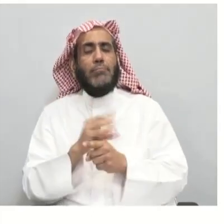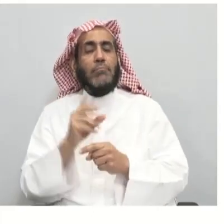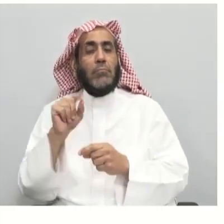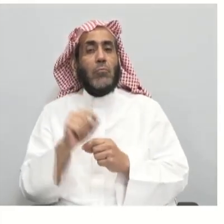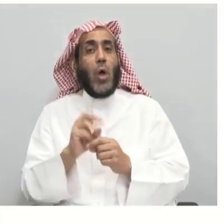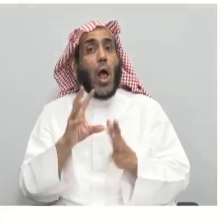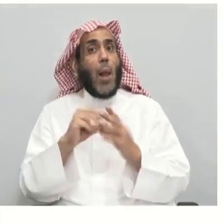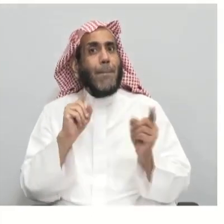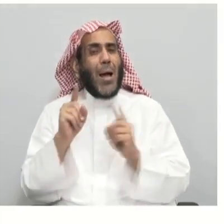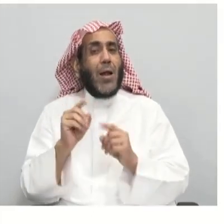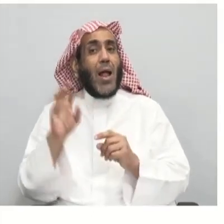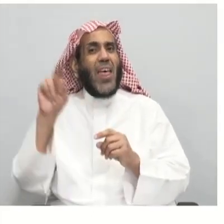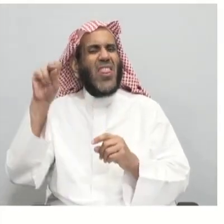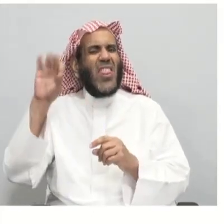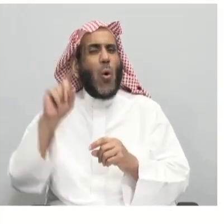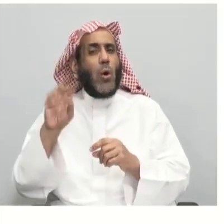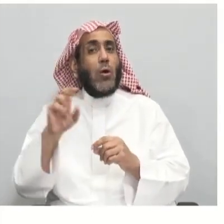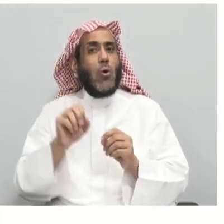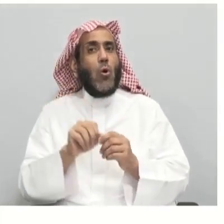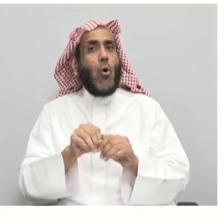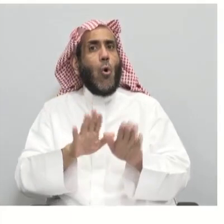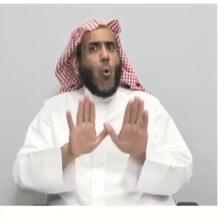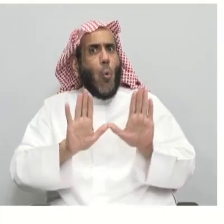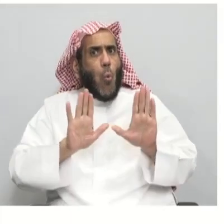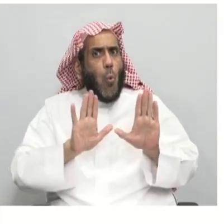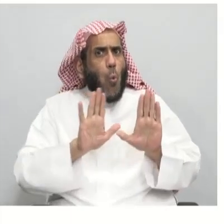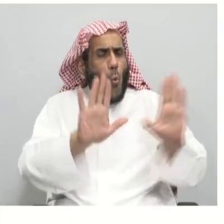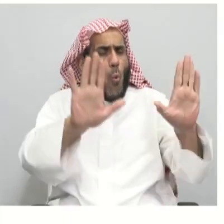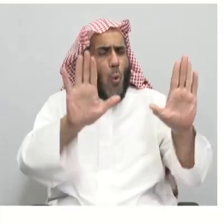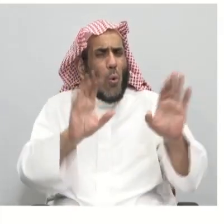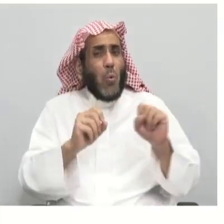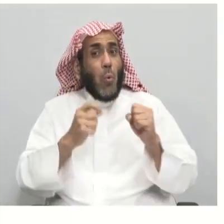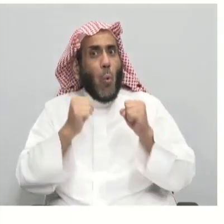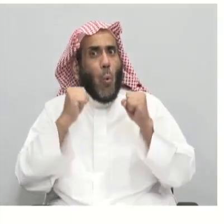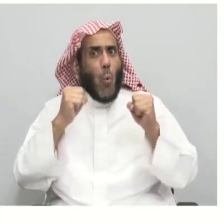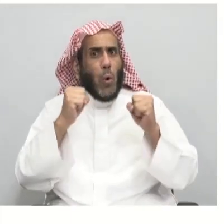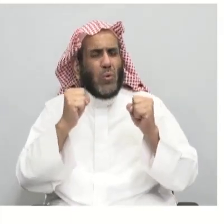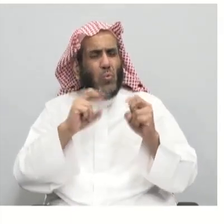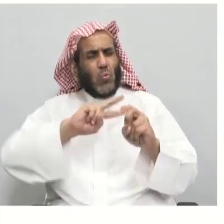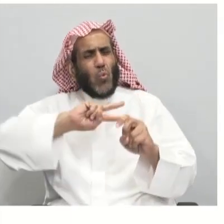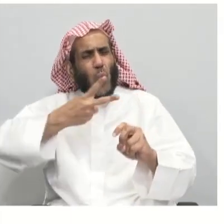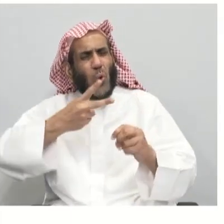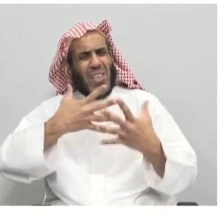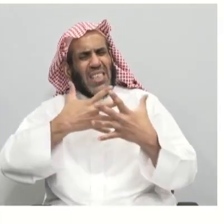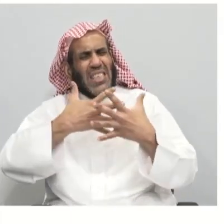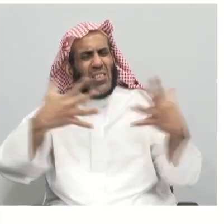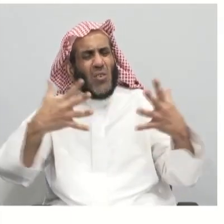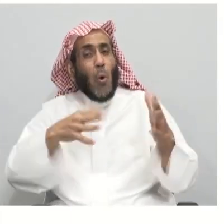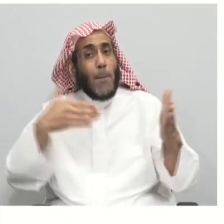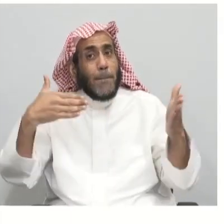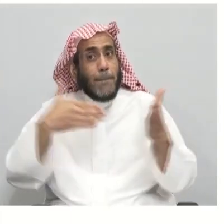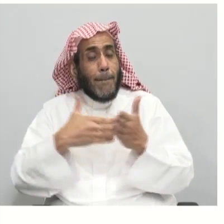احسنتم المقصود بالثوره هي اندفاع عنيف يؤدي الى تغيرات عظيمه وهو ما حدث